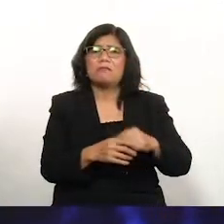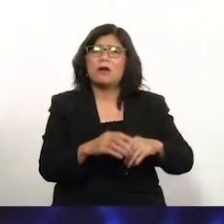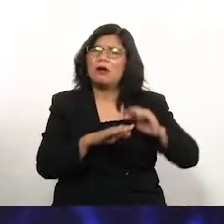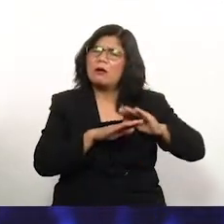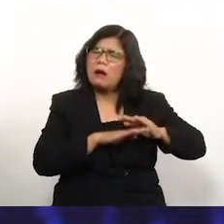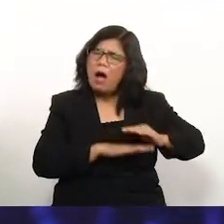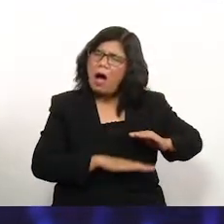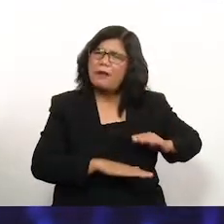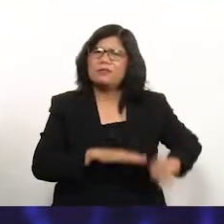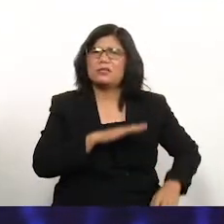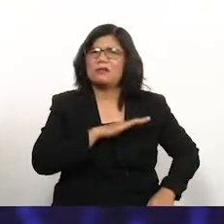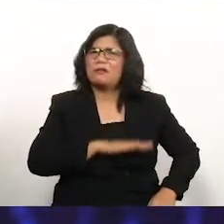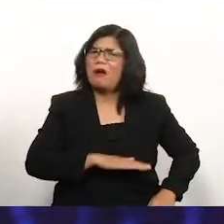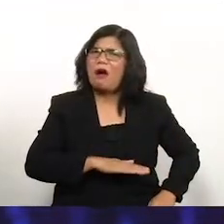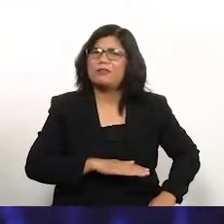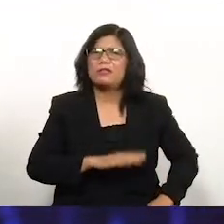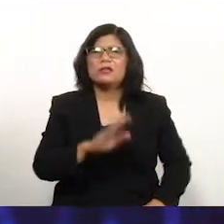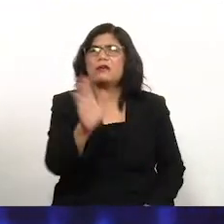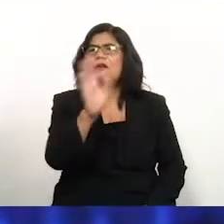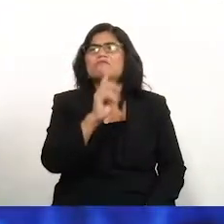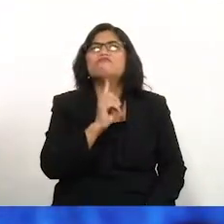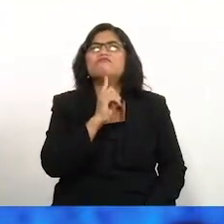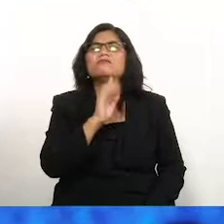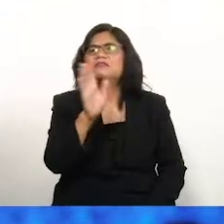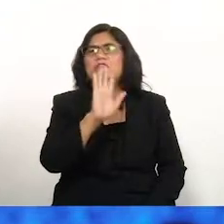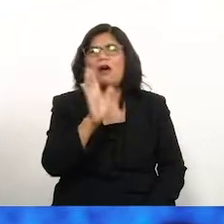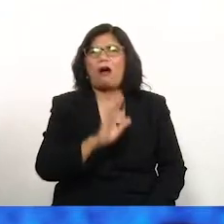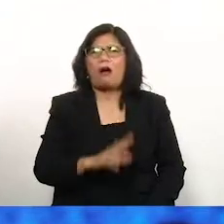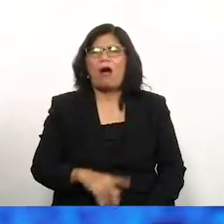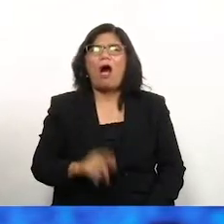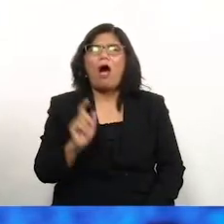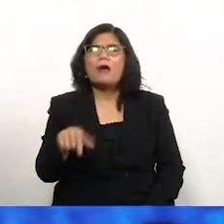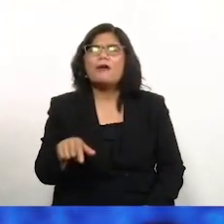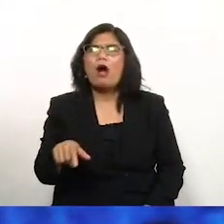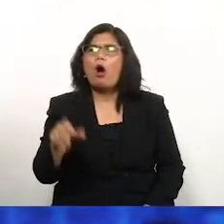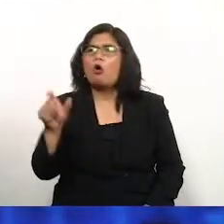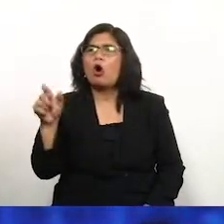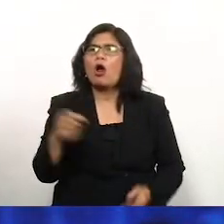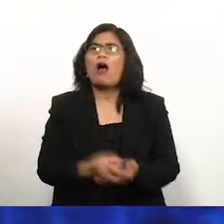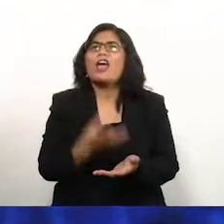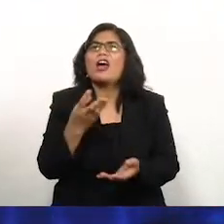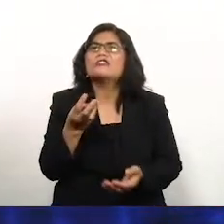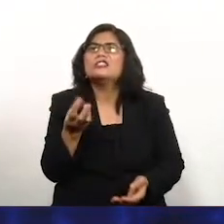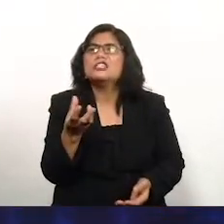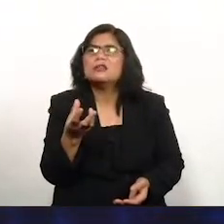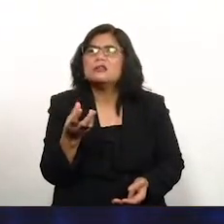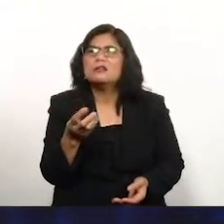hahaha ada banyak orang kaya sedikit kelakuannya tengil udara